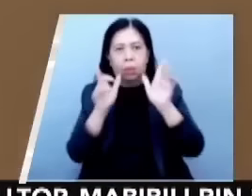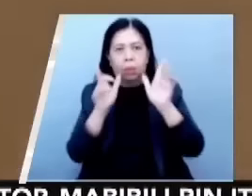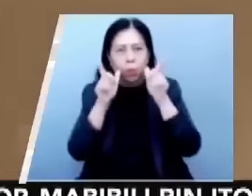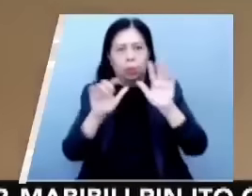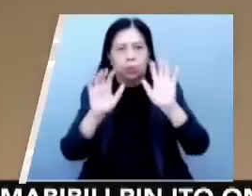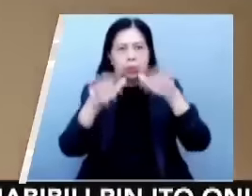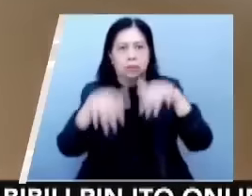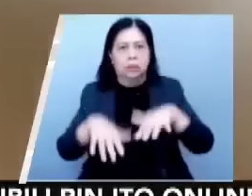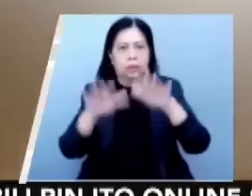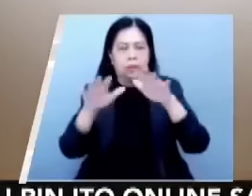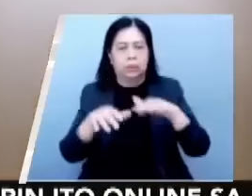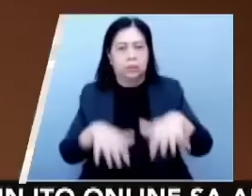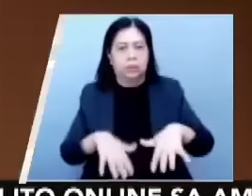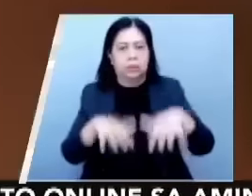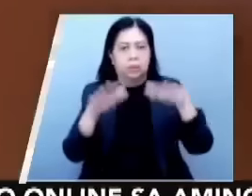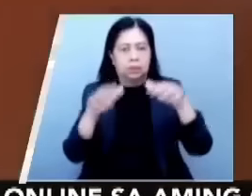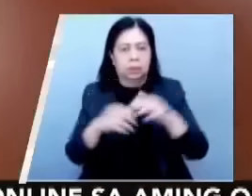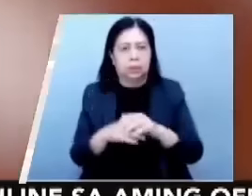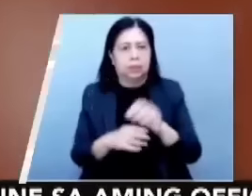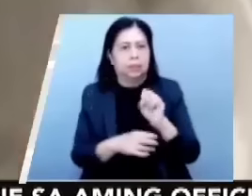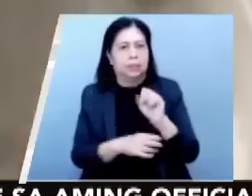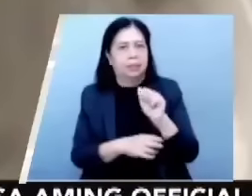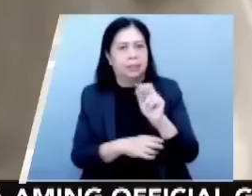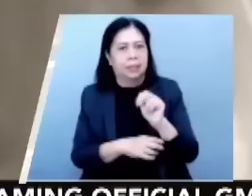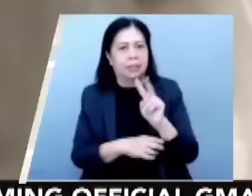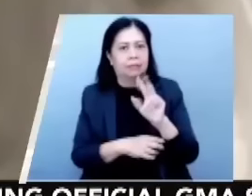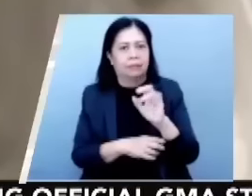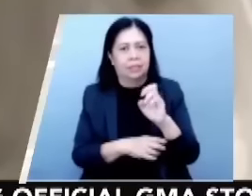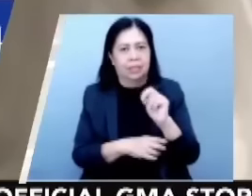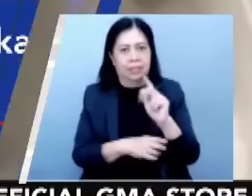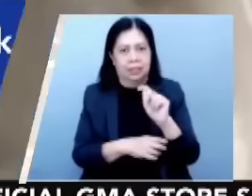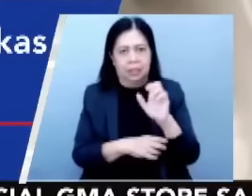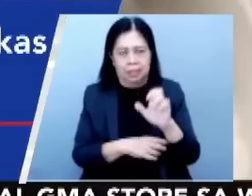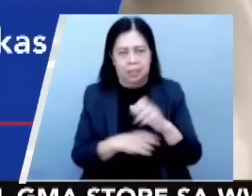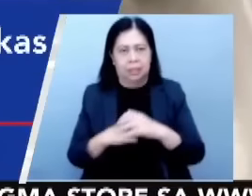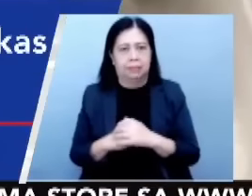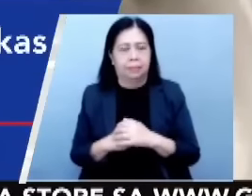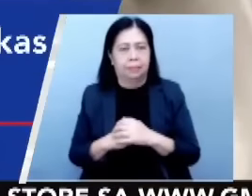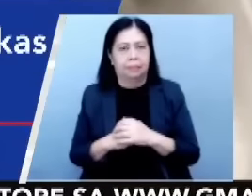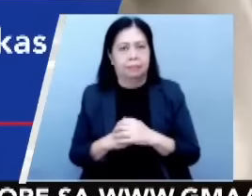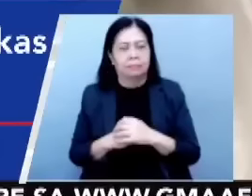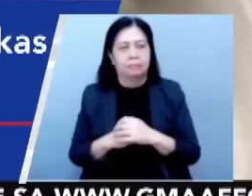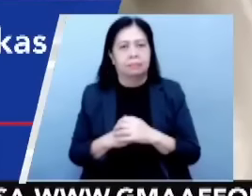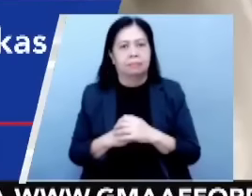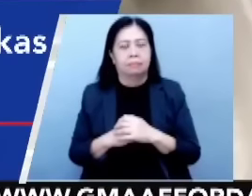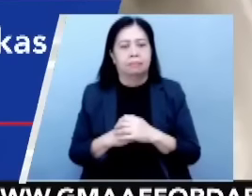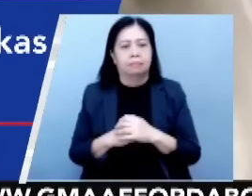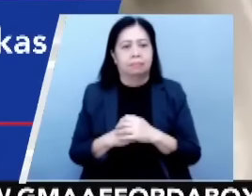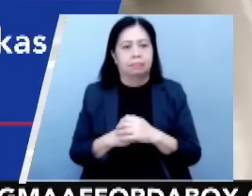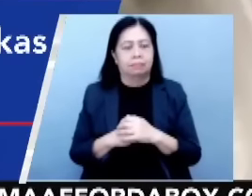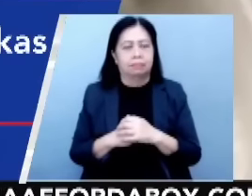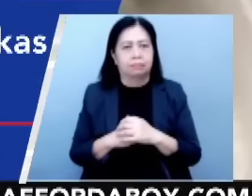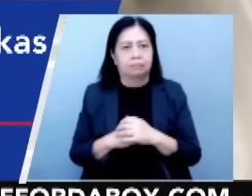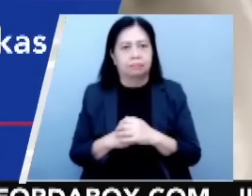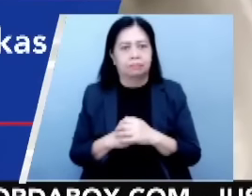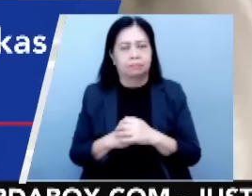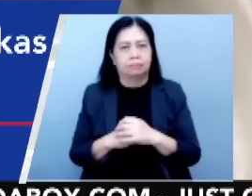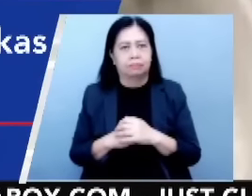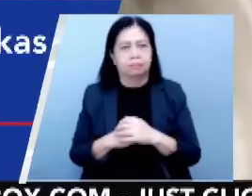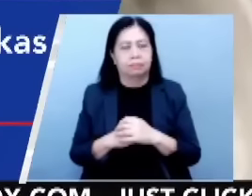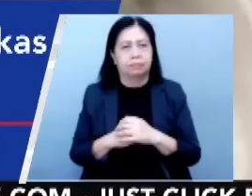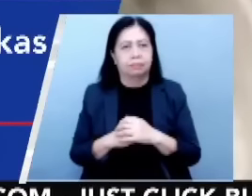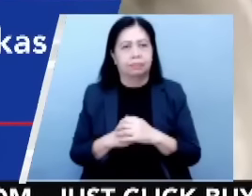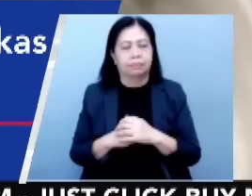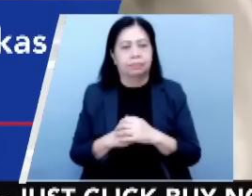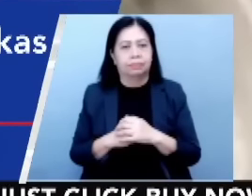sa barangay San Vicente. O nabalaka ko sir, kaya nakamata ko ang kadlaon. As in, yung kusog pa yun sir, pag-abot ang kadlaon, kay